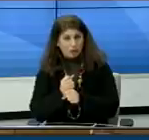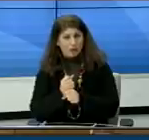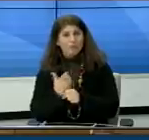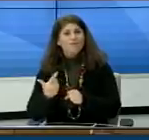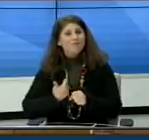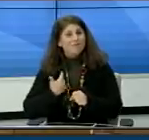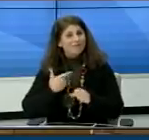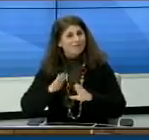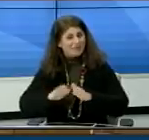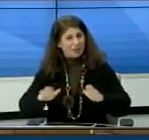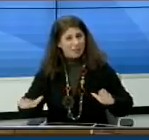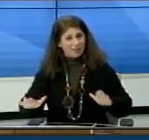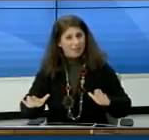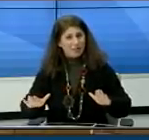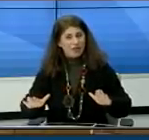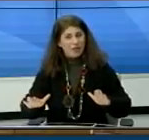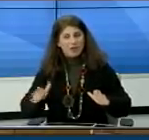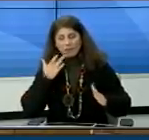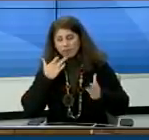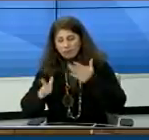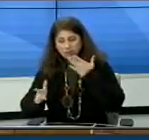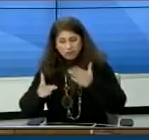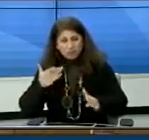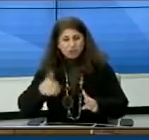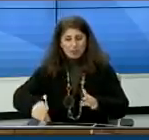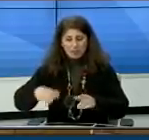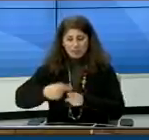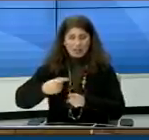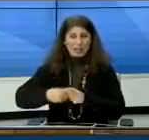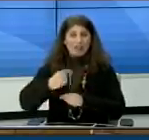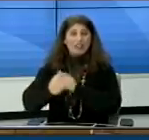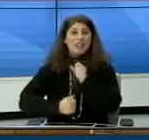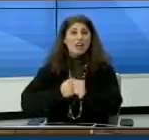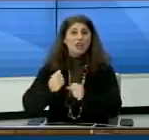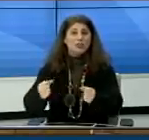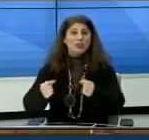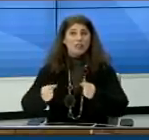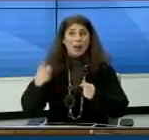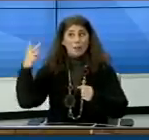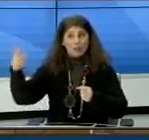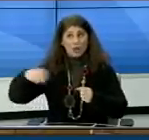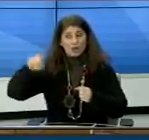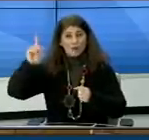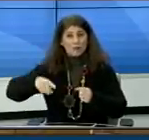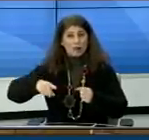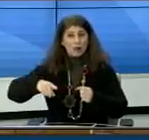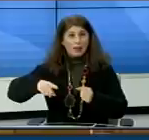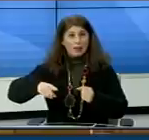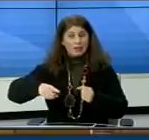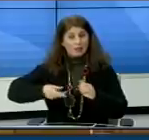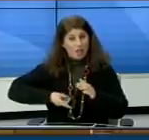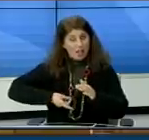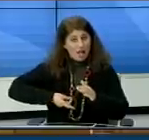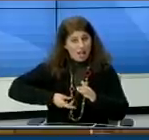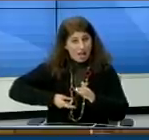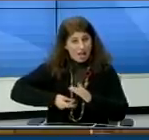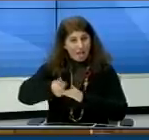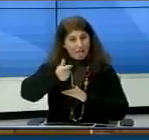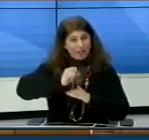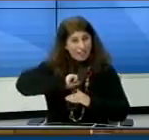είναι νέα παιδιά τα οποία έφυγαν στα χρόνια της κρίσης, έφυγαν πολλά επί δικών σας ημερών και επέλεξαν να επιστρέψουν στην